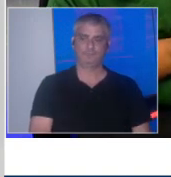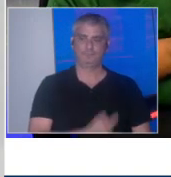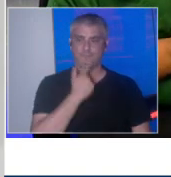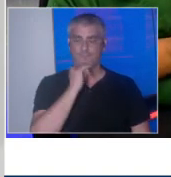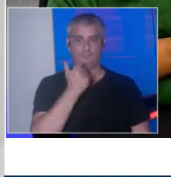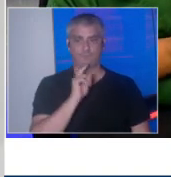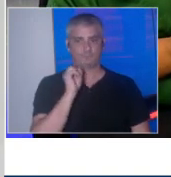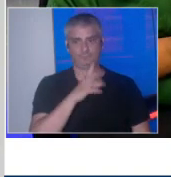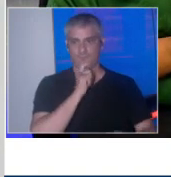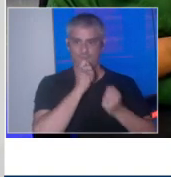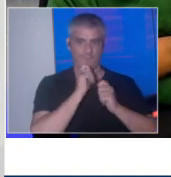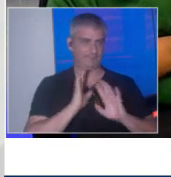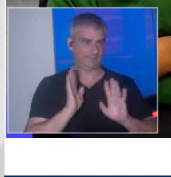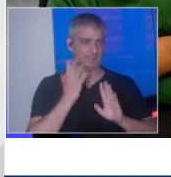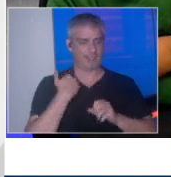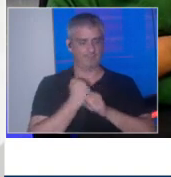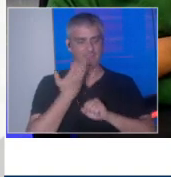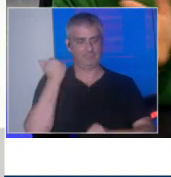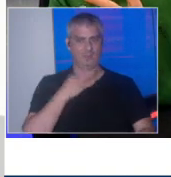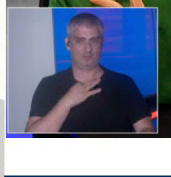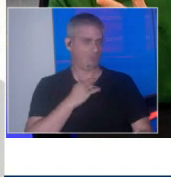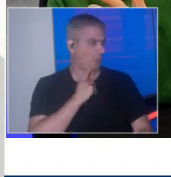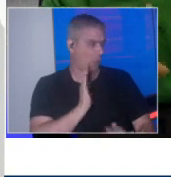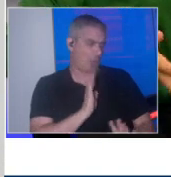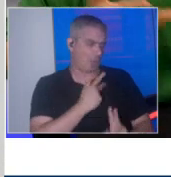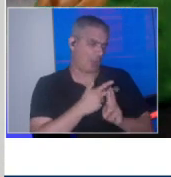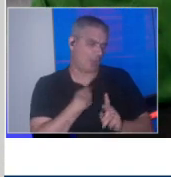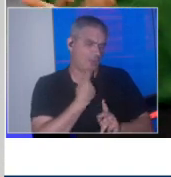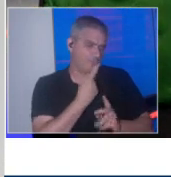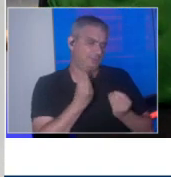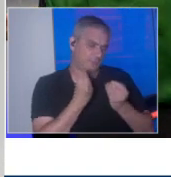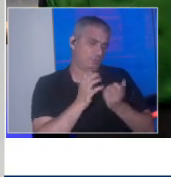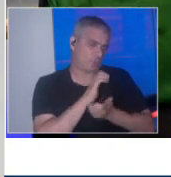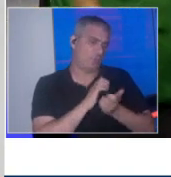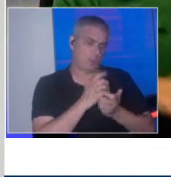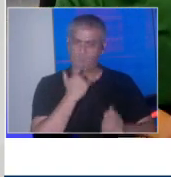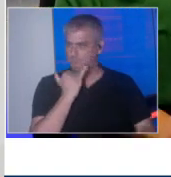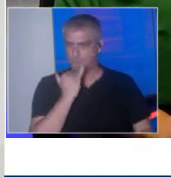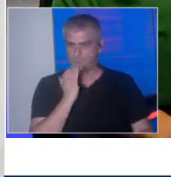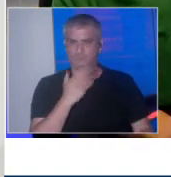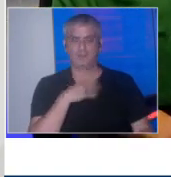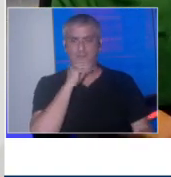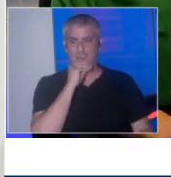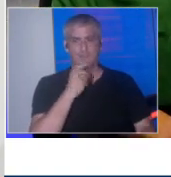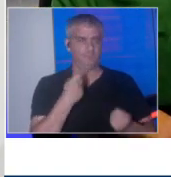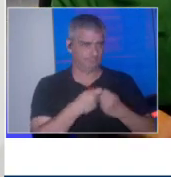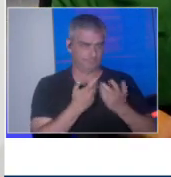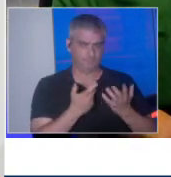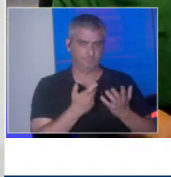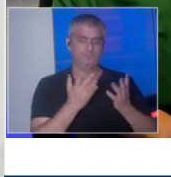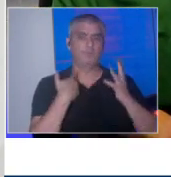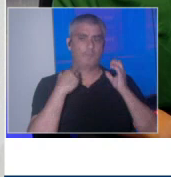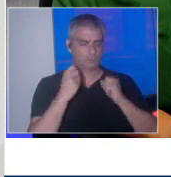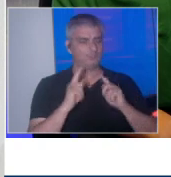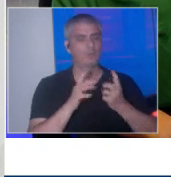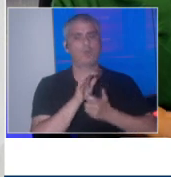קודם כל, לא באתי לכאן להתראיין על המעסיקה הקודמת שלה. לא, רק אני אומרת שזה אירוע מורכב. טוב, בסדר, אני אתייחס לגופם של הדברים. אין ספק